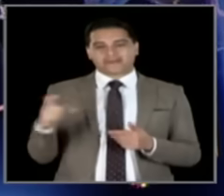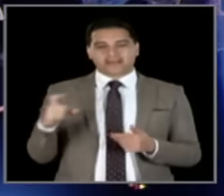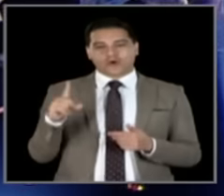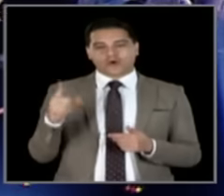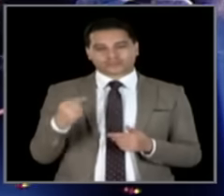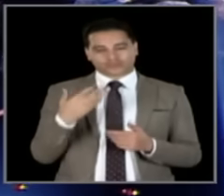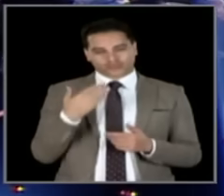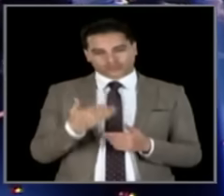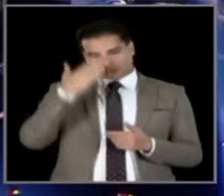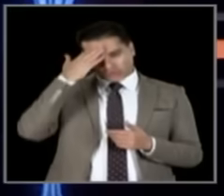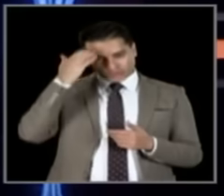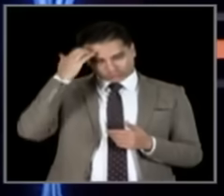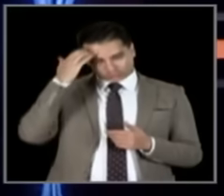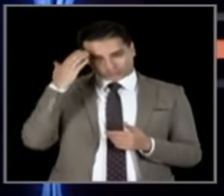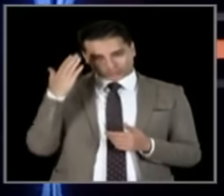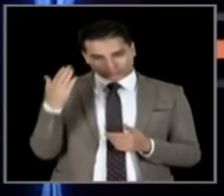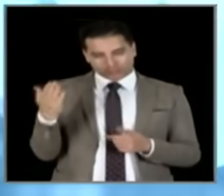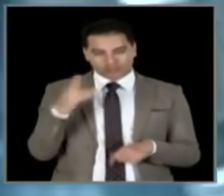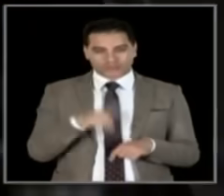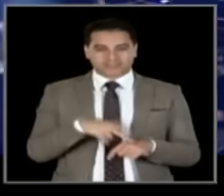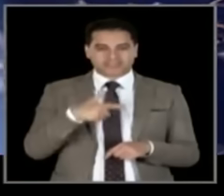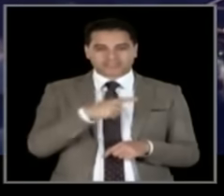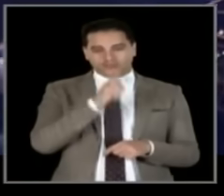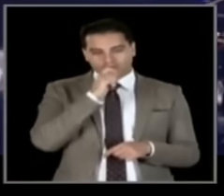أسيوط، 60 جامعة دمياط.